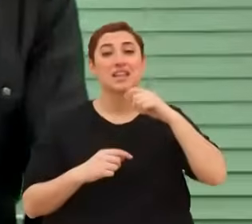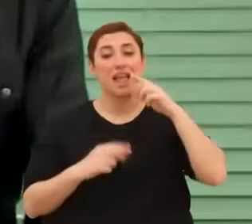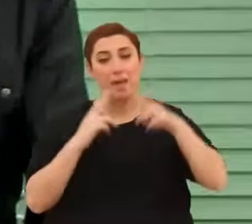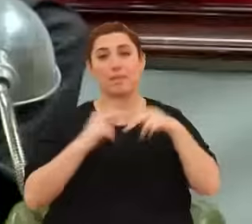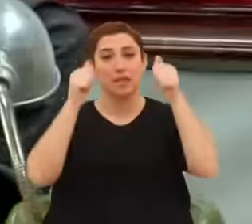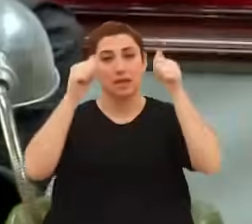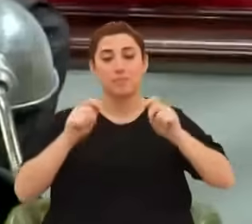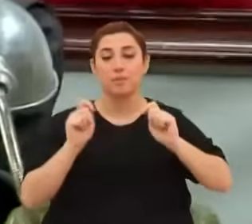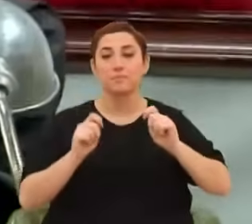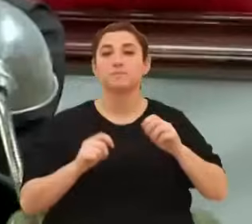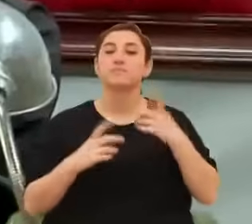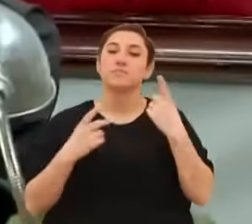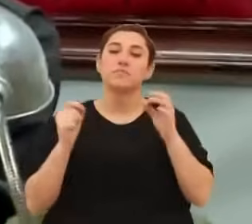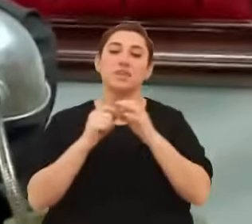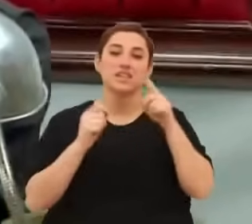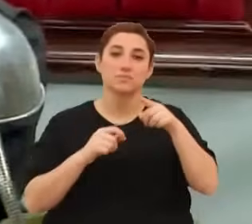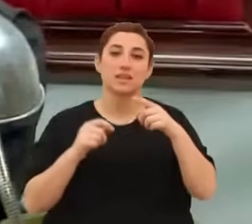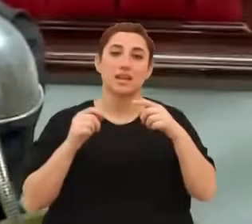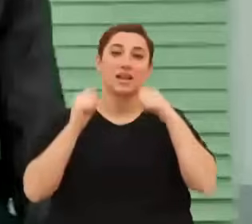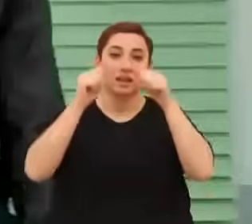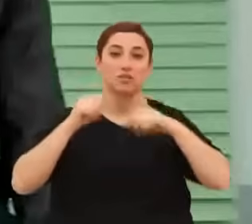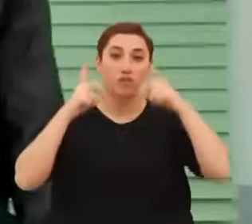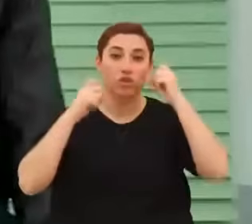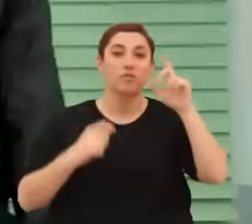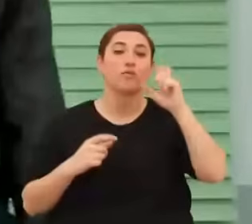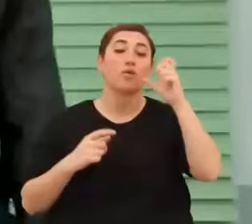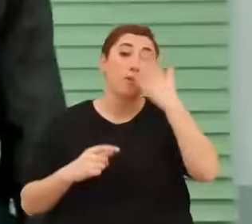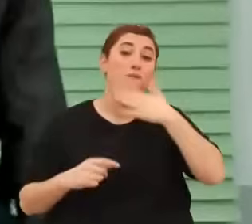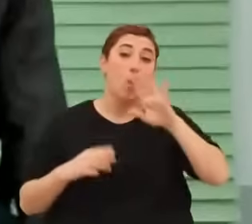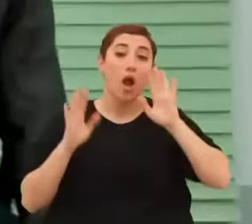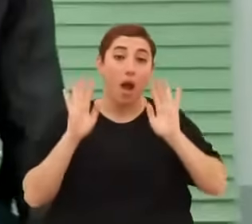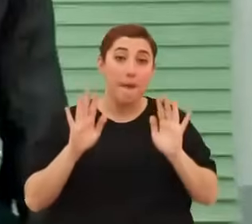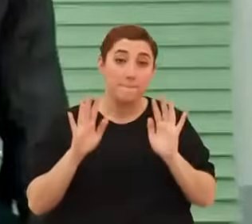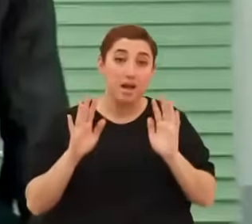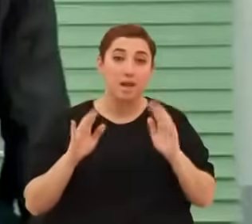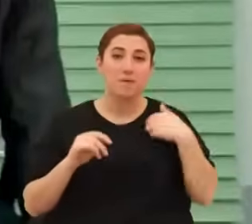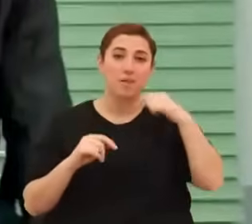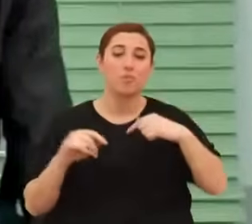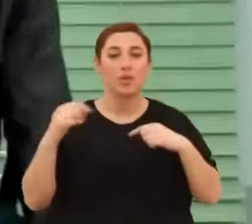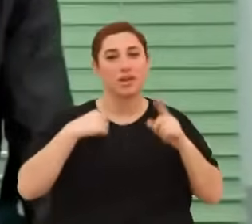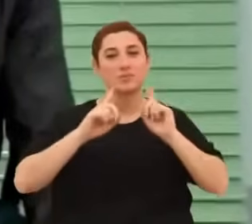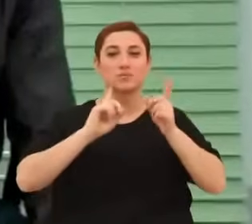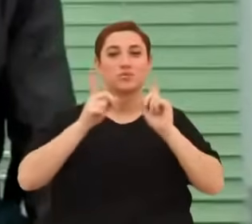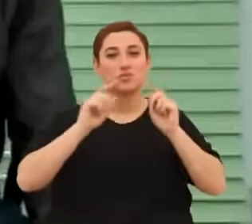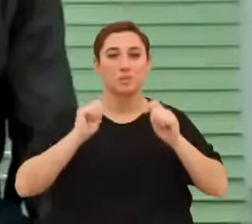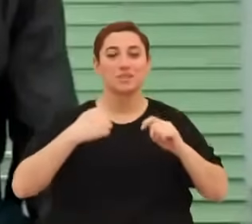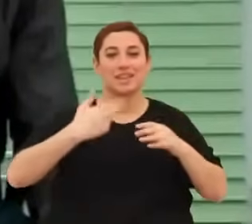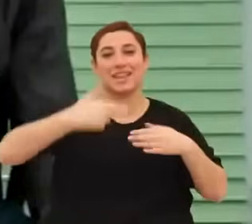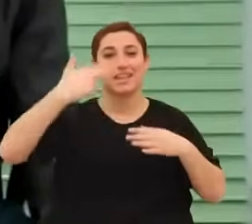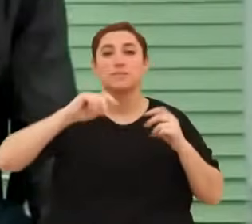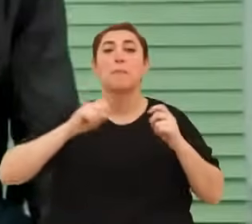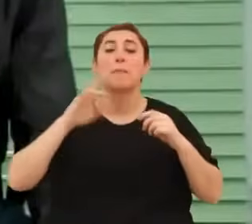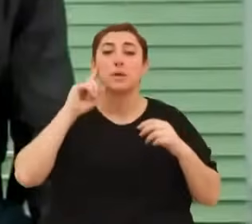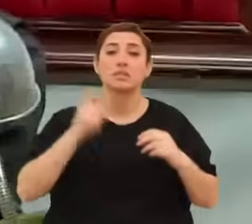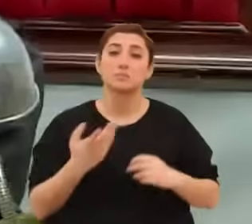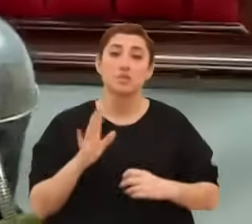bastıralım. Ya Bekir, şimdi el ilanı bastırmak için fotoğraf lazım. Fotoğraf yok ama ben böyle eşkalini tarif etsem robot resmi çizemez